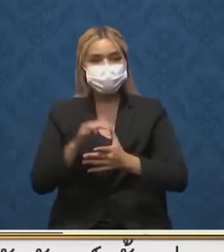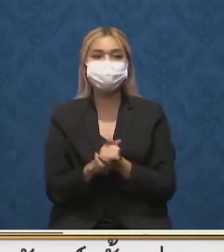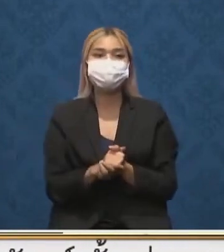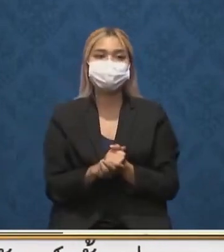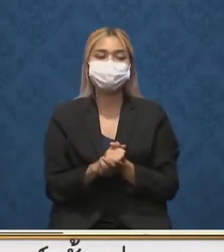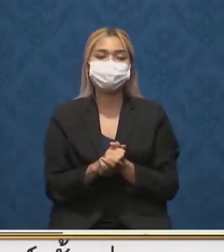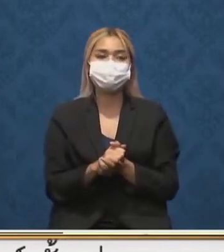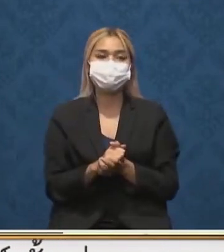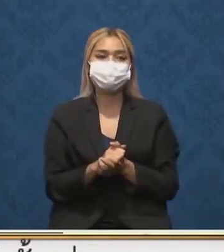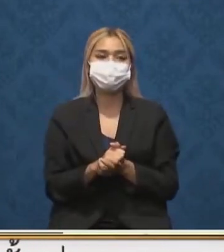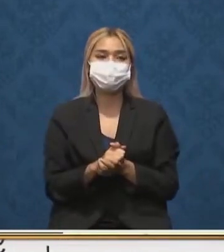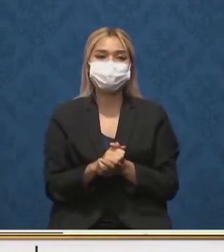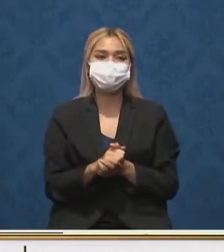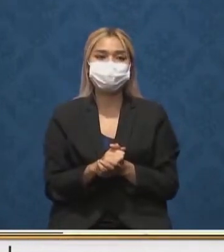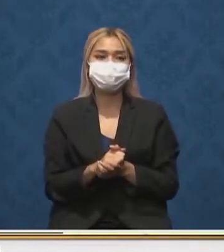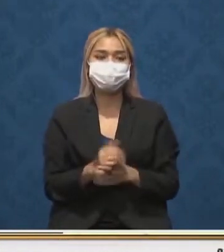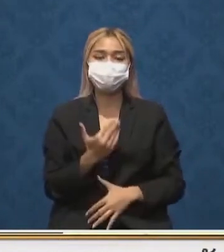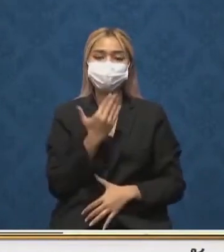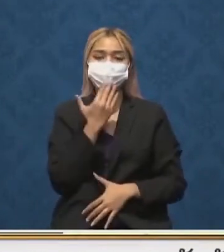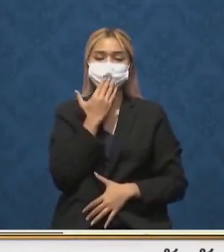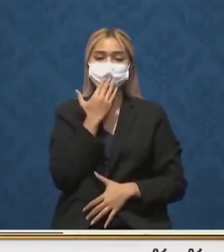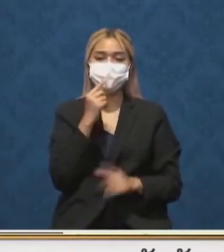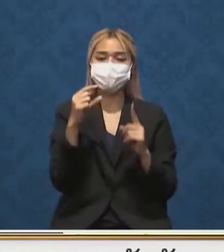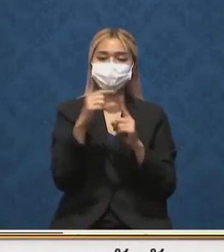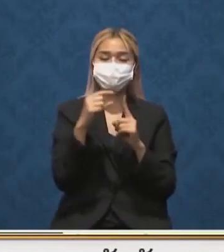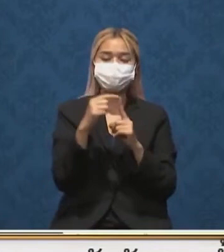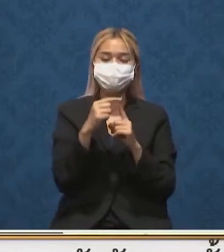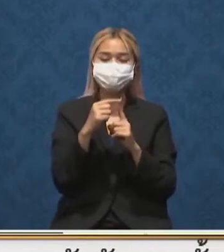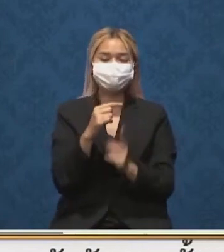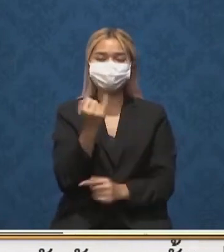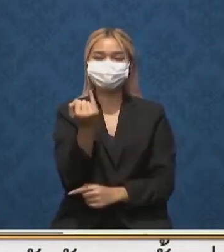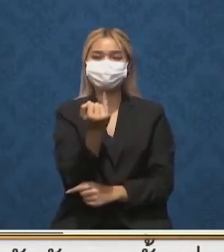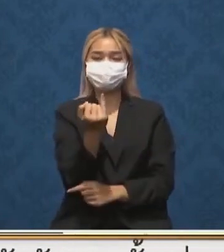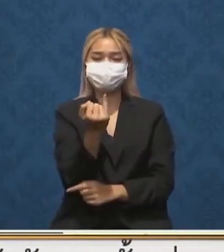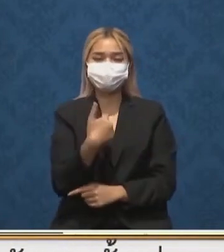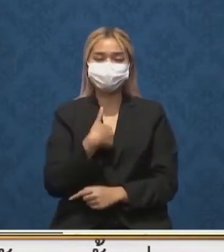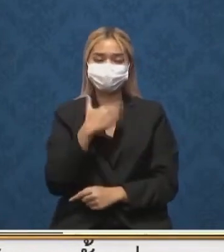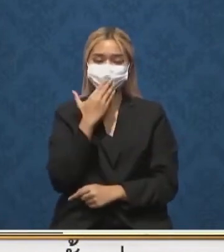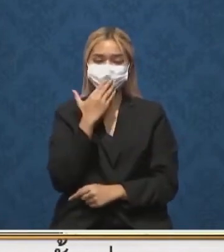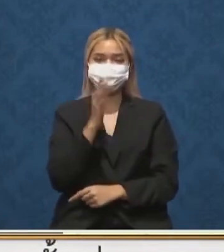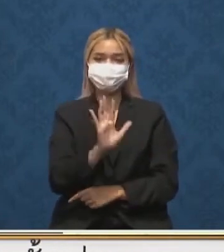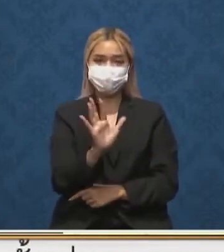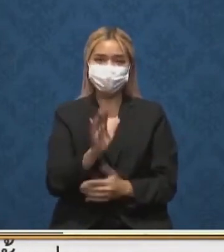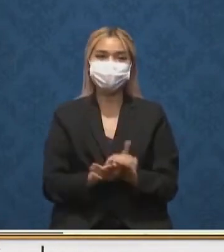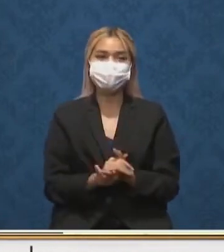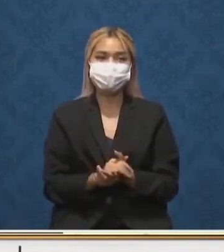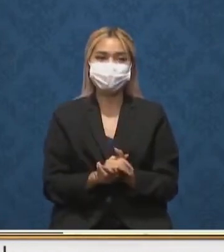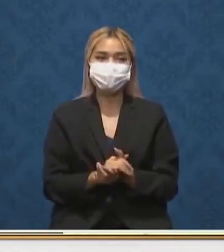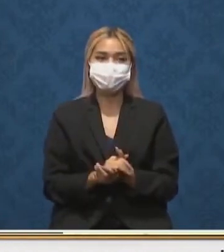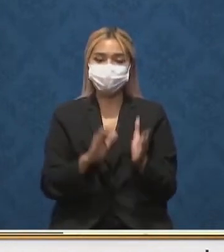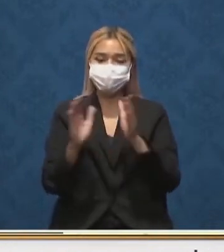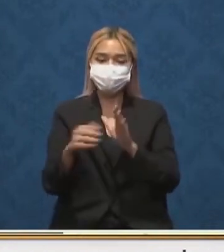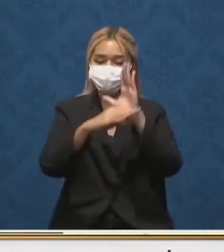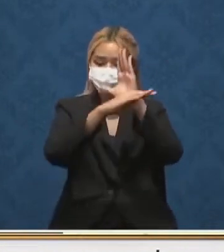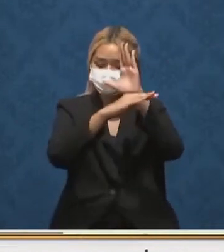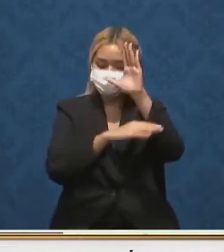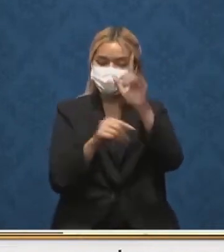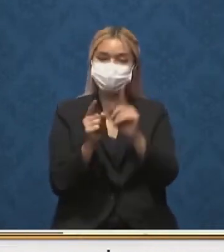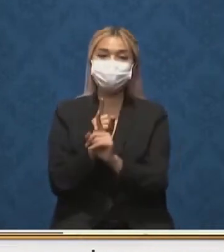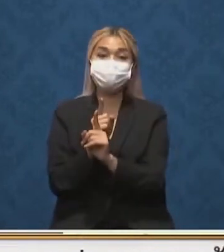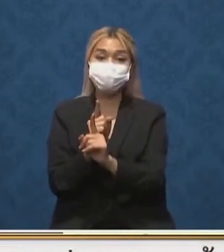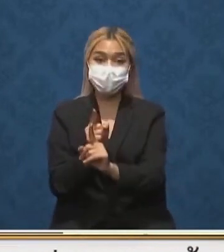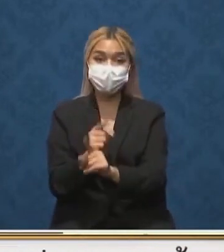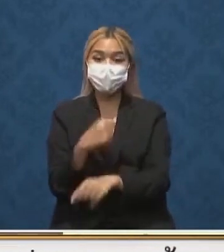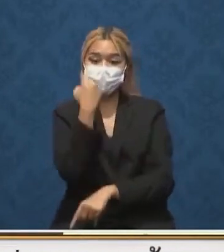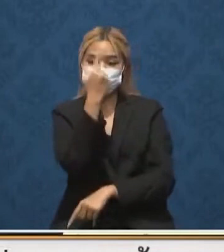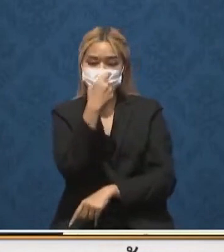ผมไม่อยากจะพูดคำศัพท์ที่มันไม่ดีไปนะครับว่าก็ให้เค้าดำเนินการไปถ้าท่านอยากจะแก้ตรง